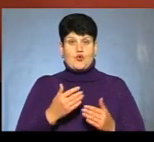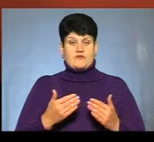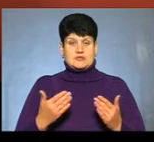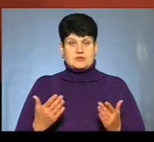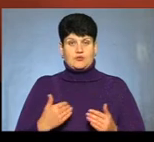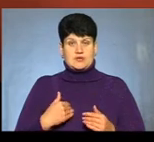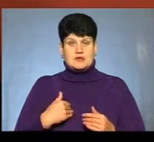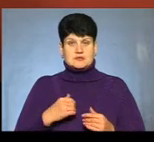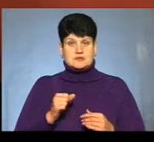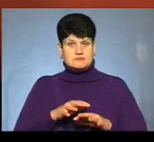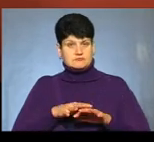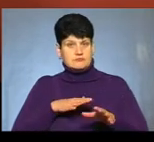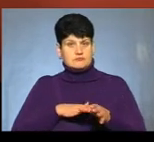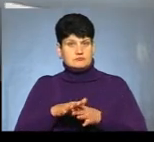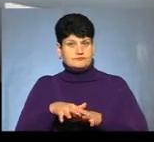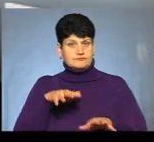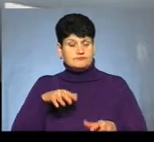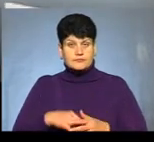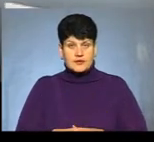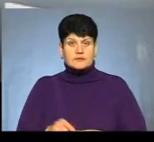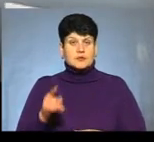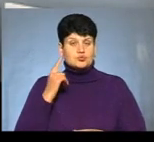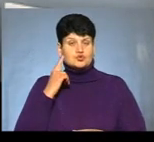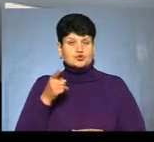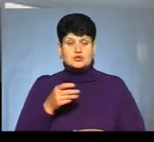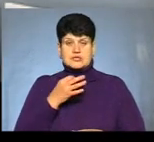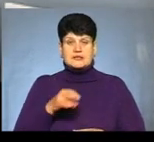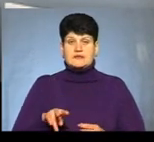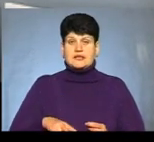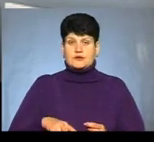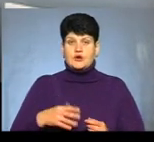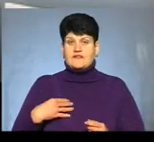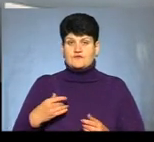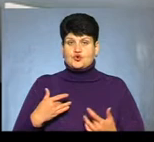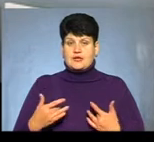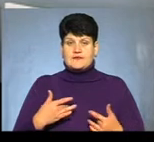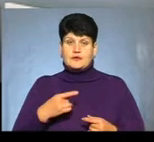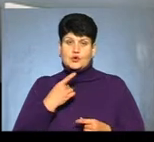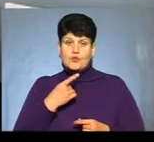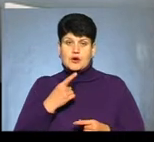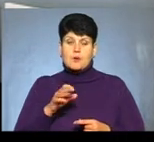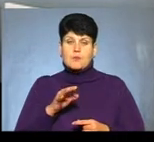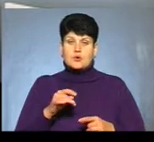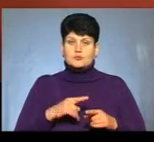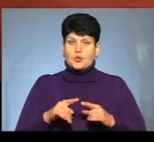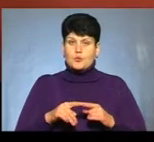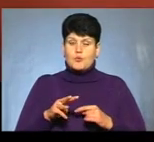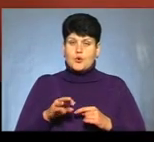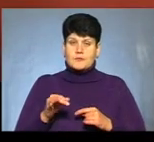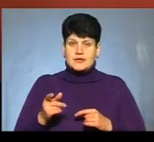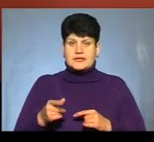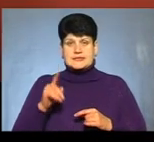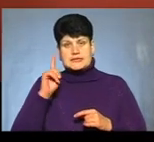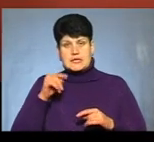це його вистава, нас аншлаги. Ми почули, що сказав директор Львівського театру, зокрема, він говорив про